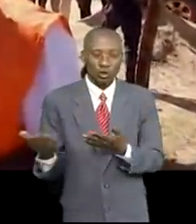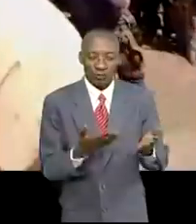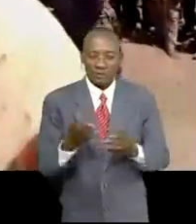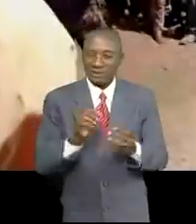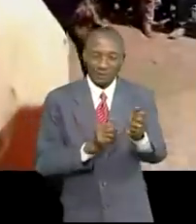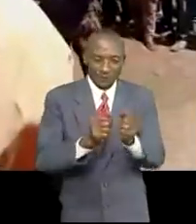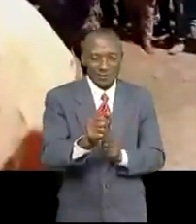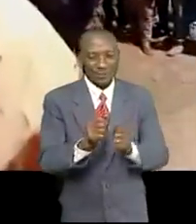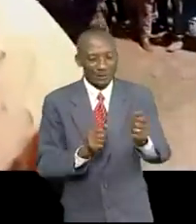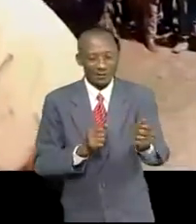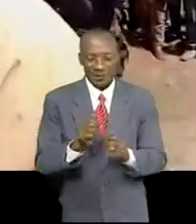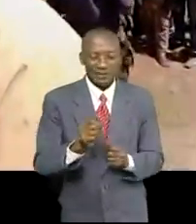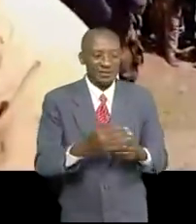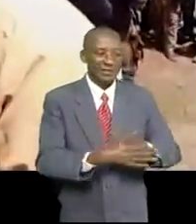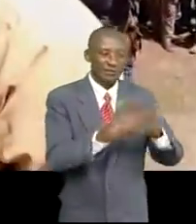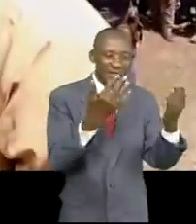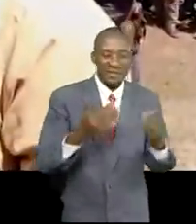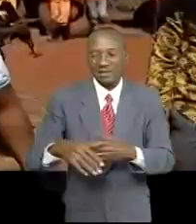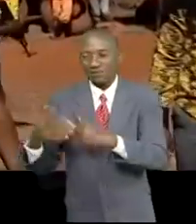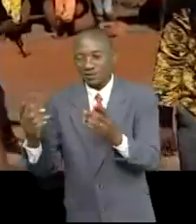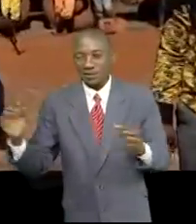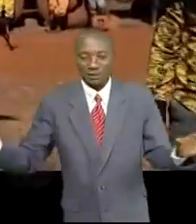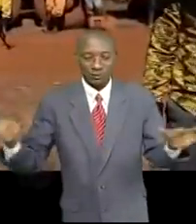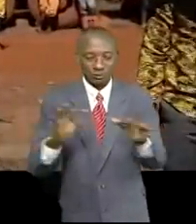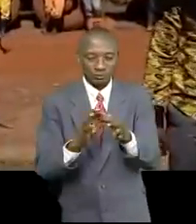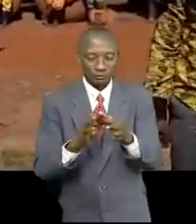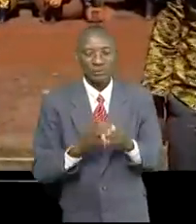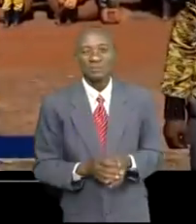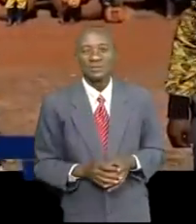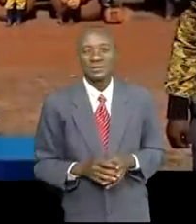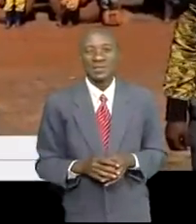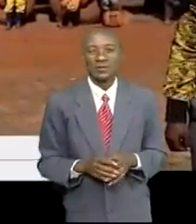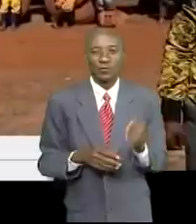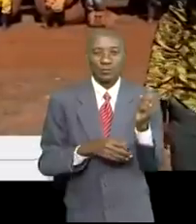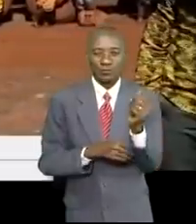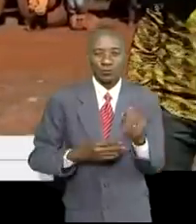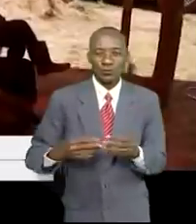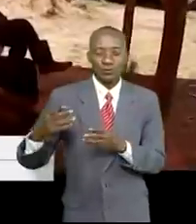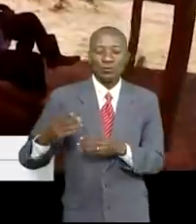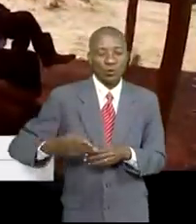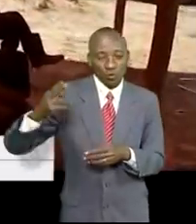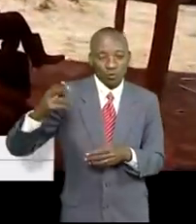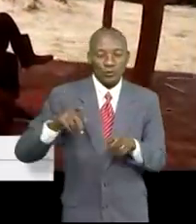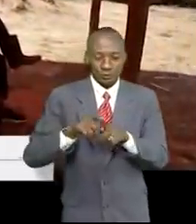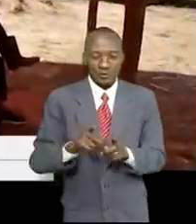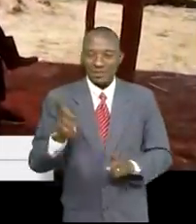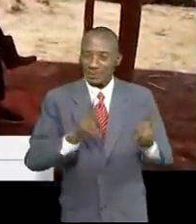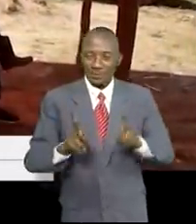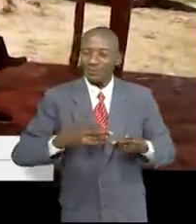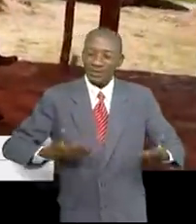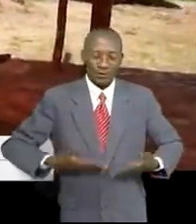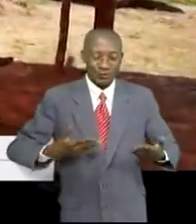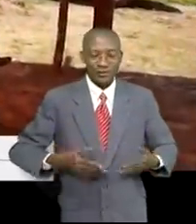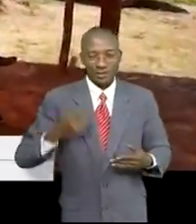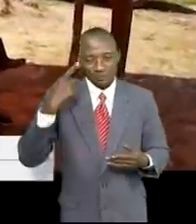route. Grande était la joie de voir les gouvernants et gouvernés répondre au lancement des dix travaux, car là où passe la route,